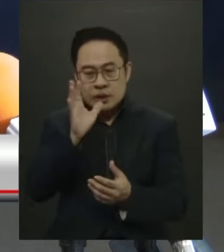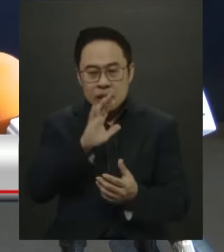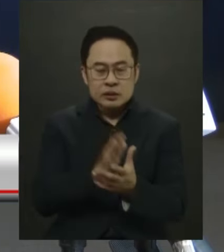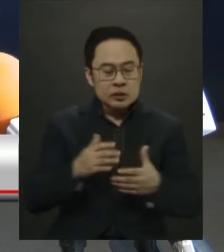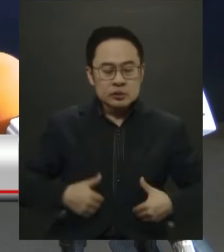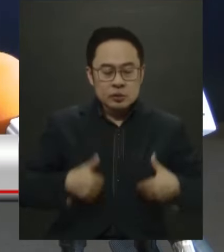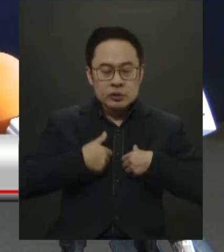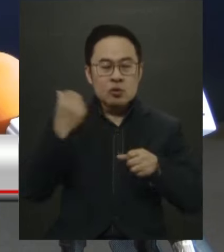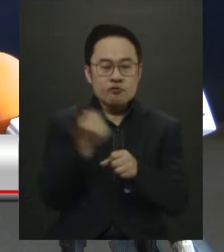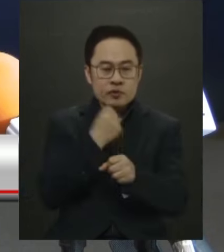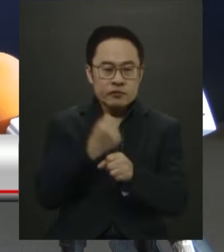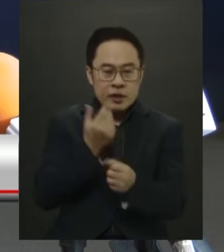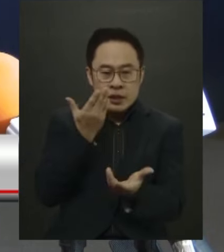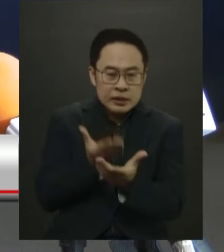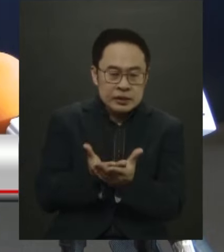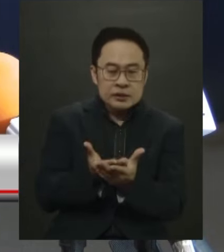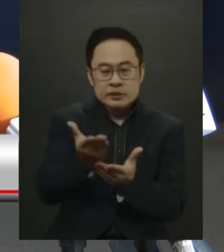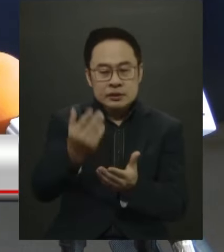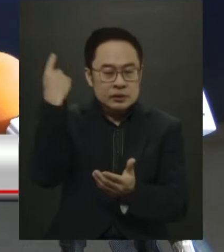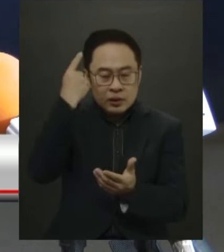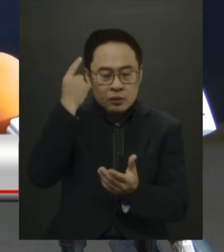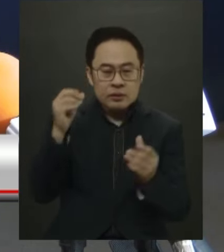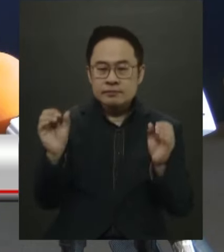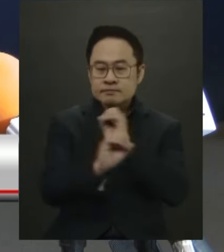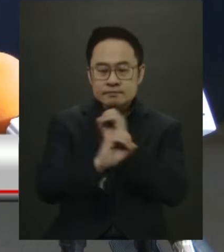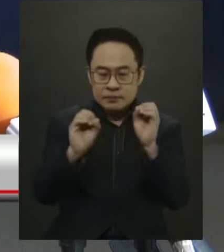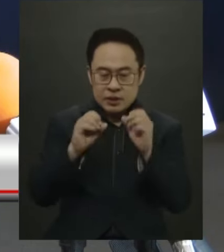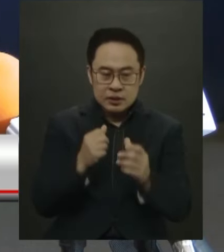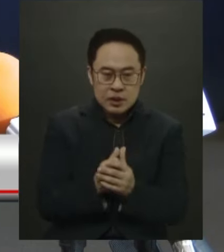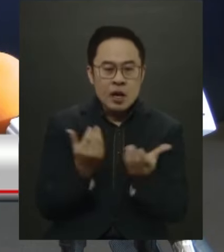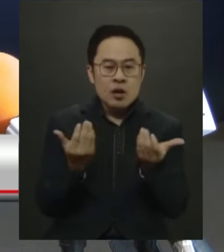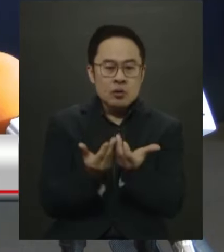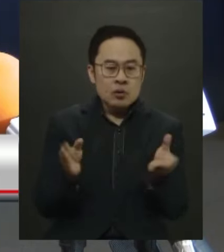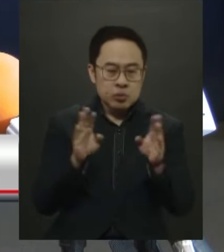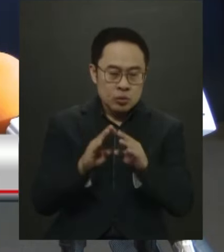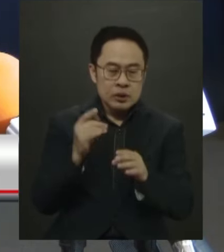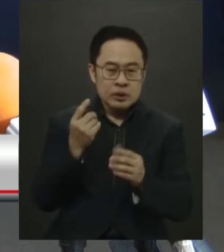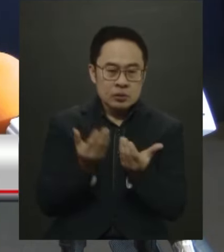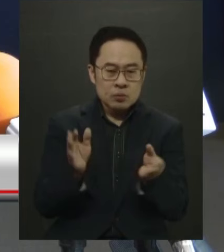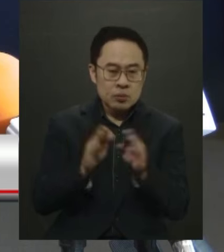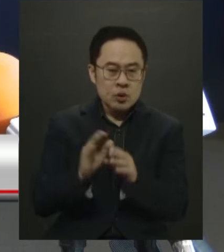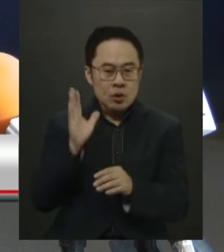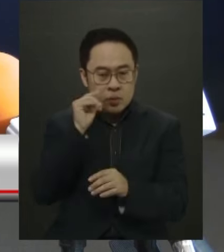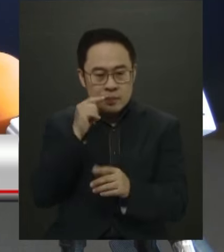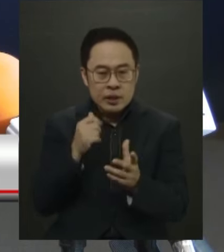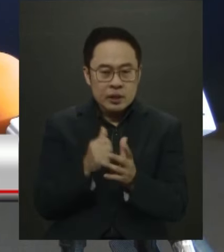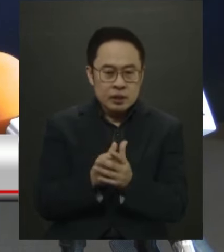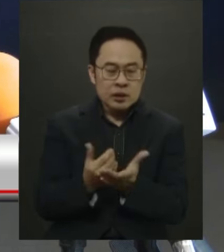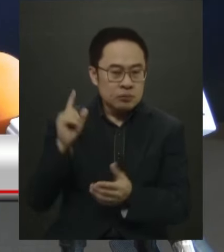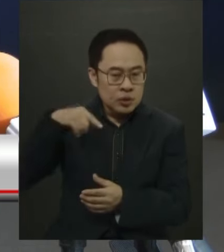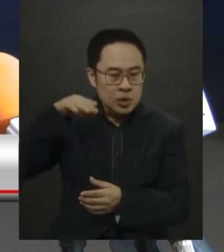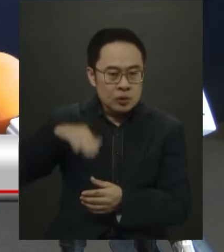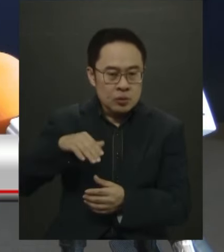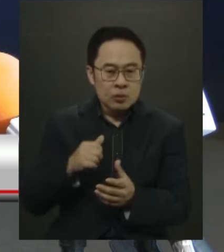ไม่ได้ไม่ได้ใช้เงินไปเที่ยวไหนอะไรอย่างเงี้ยค่ะก็ใช้กับครอบครัวใช้กับพ่อคุณแม่กับน้องสาวแล้วก็ที่